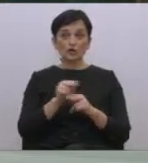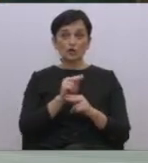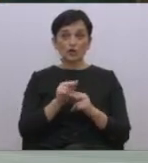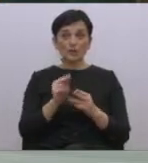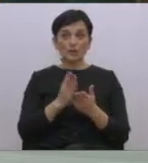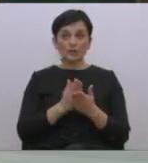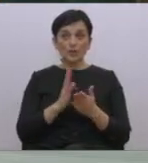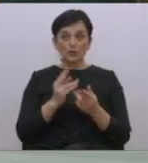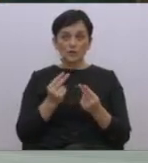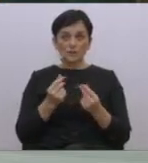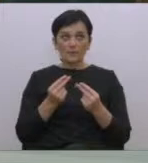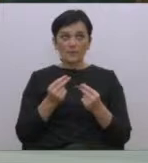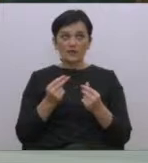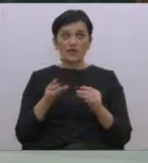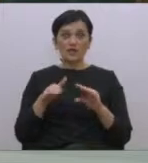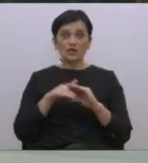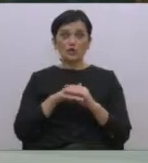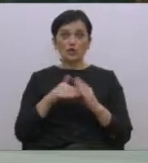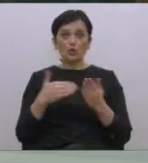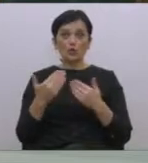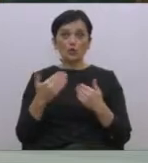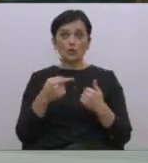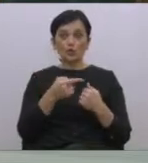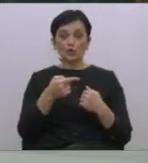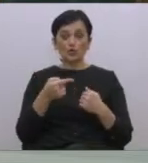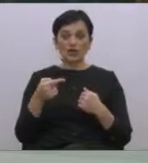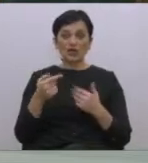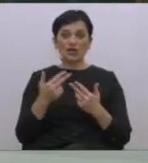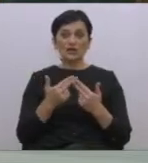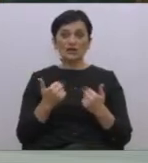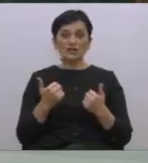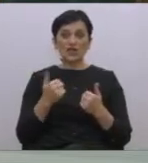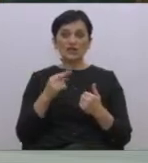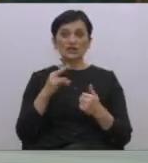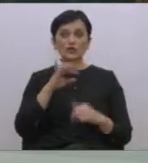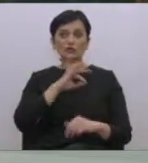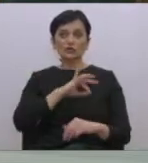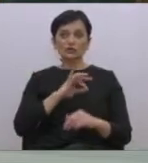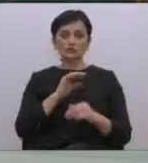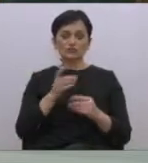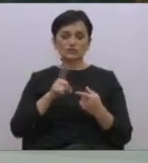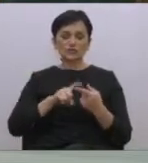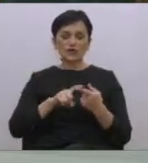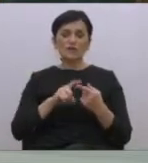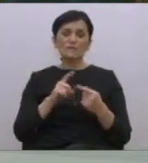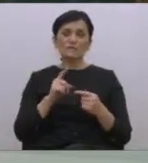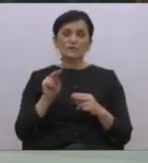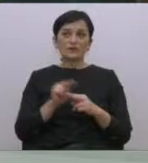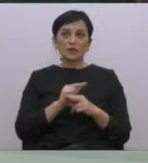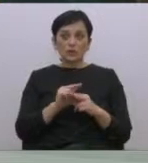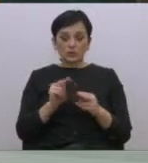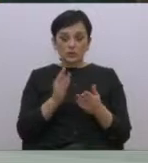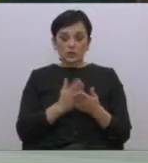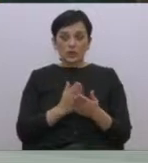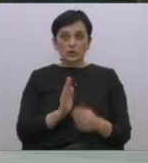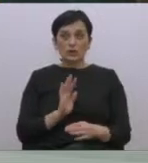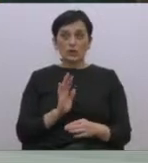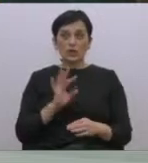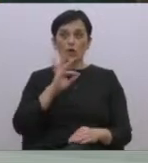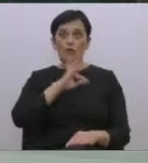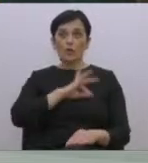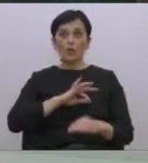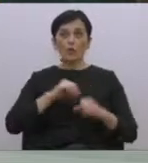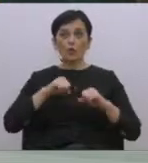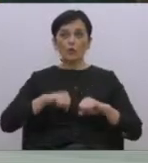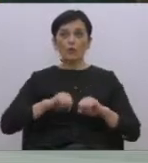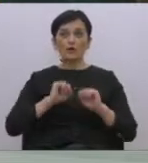araris, pinasuri giramnobi surte bakutui sadam, derivate bi șesahep, șenșnebi araris. Monfarebi